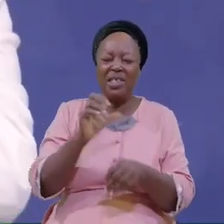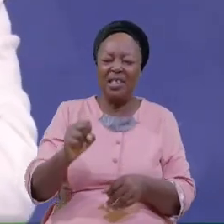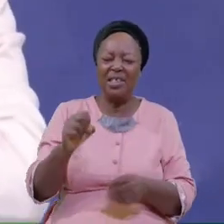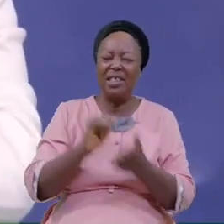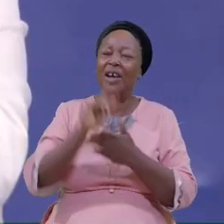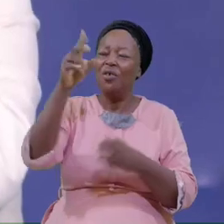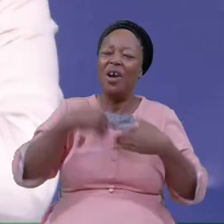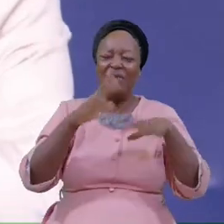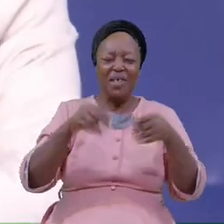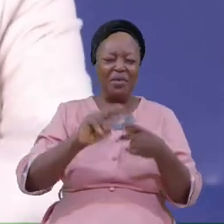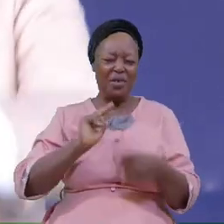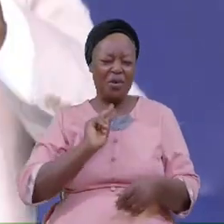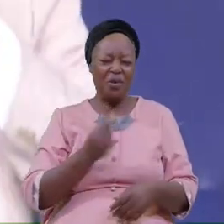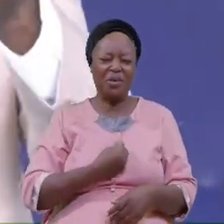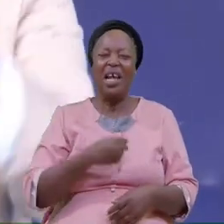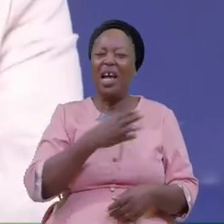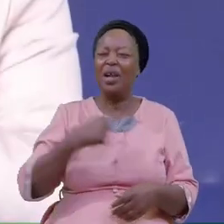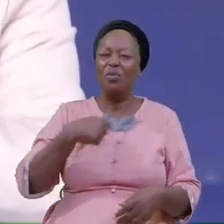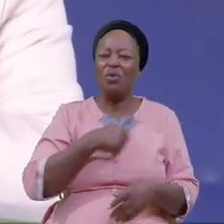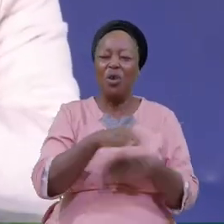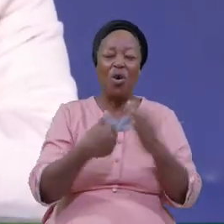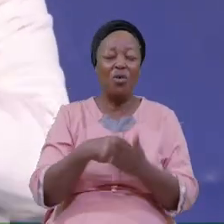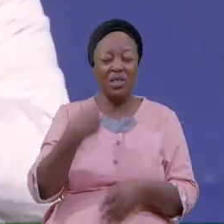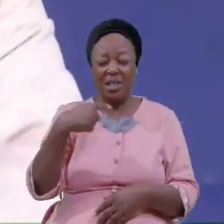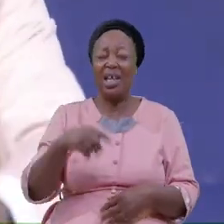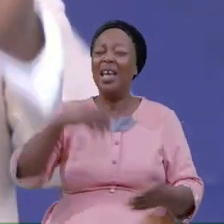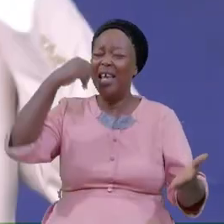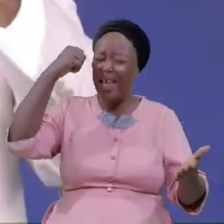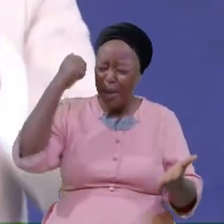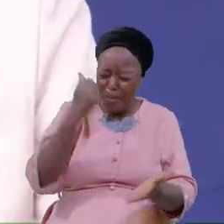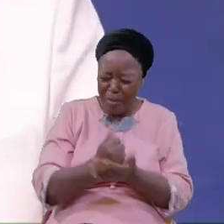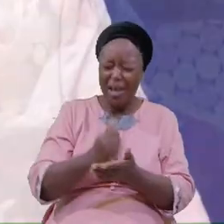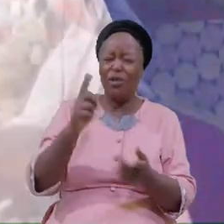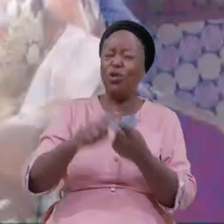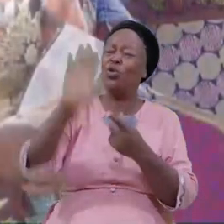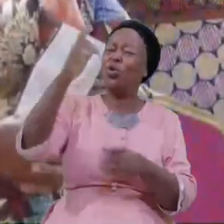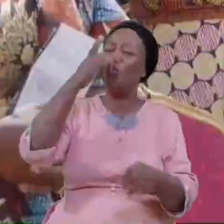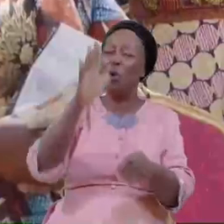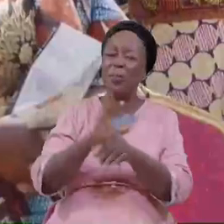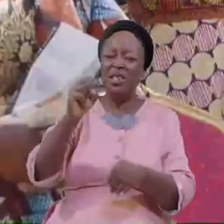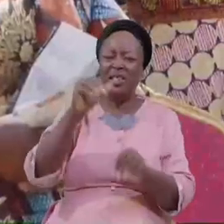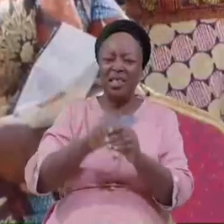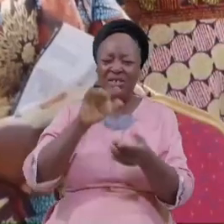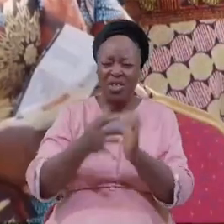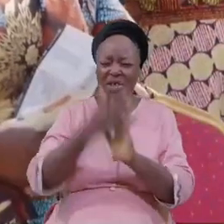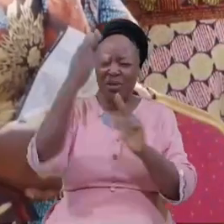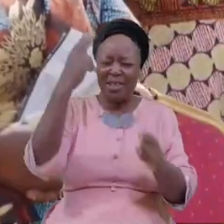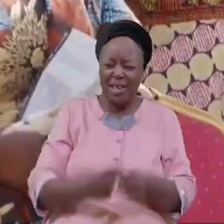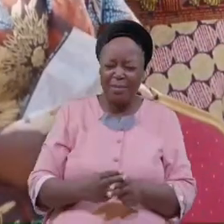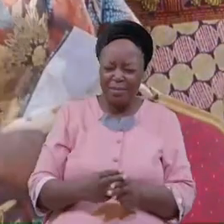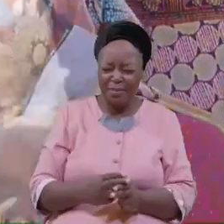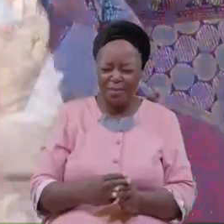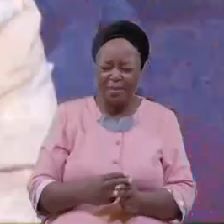Merci pour les promesses que tu nous as données. Et nous te disons tous amen à tes promesses au nom de